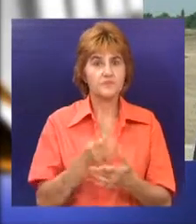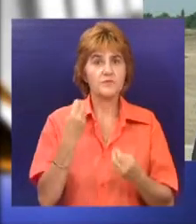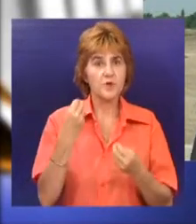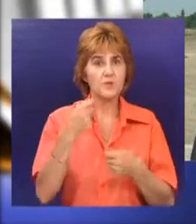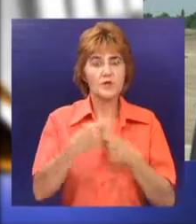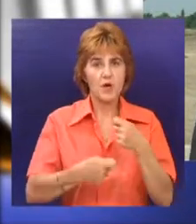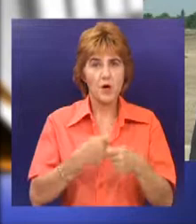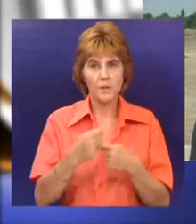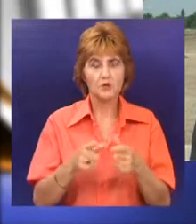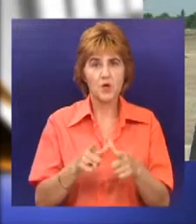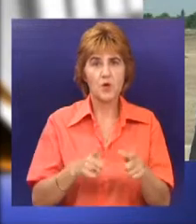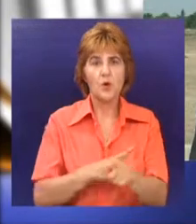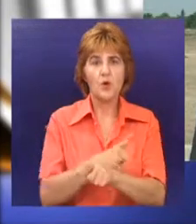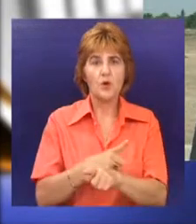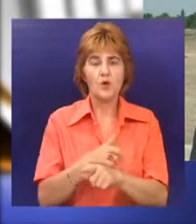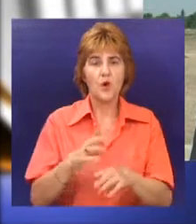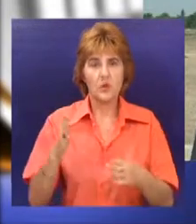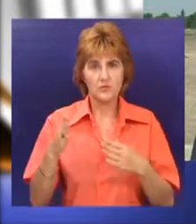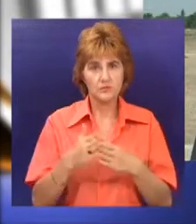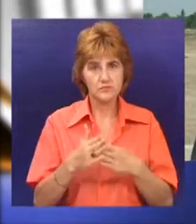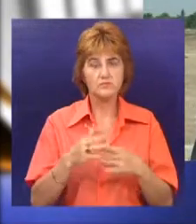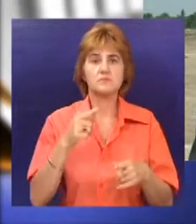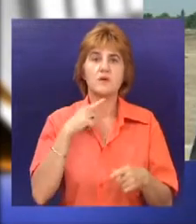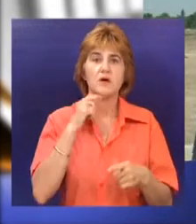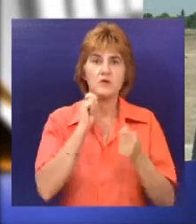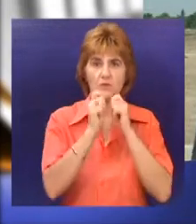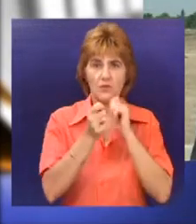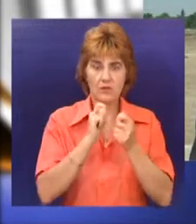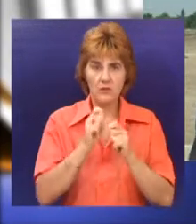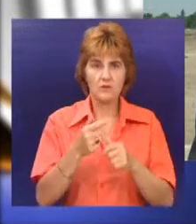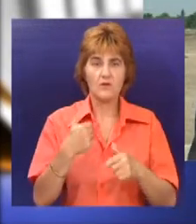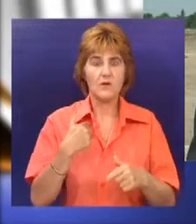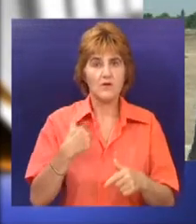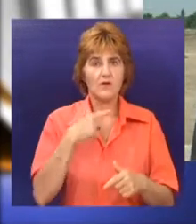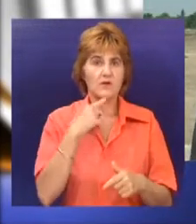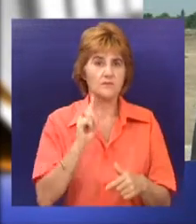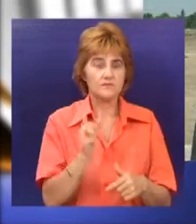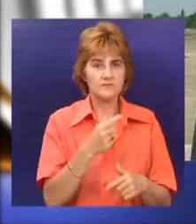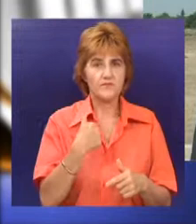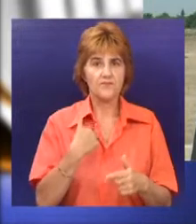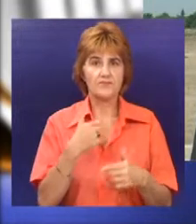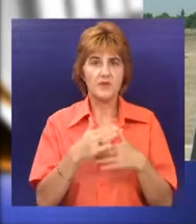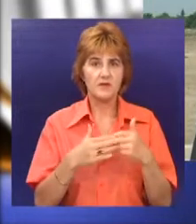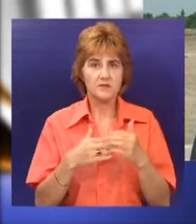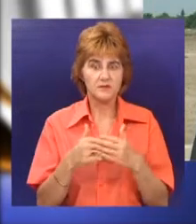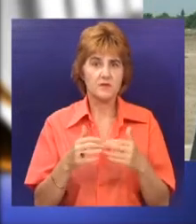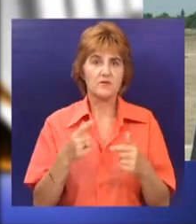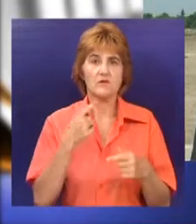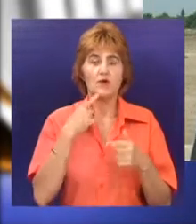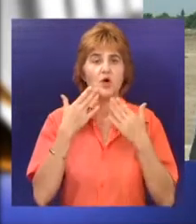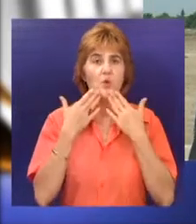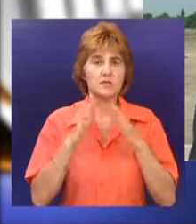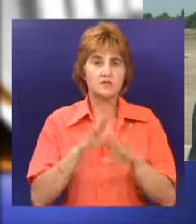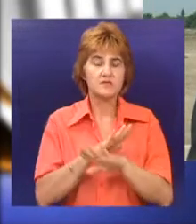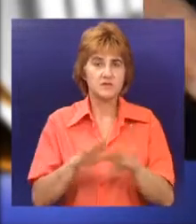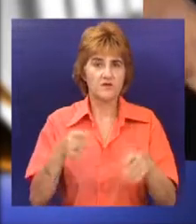značajan posao završite u roku. Ja čestitam i Potiskim vodovodima i naravno našem vodovodu i kanalizaciji na